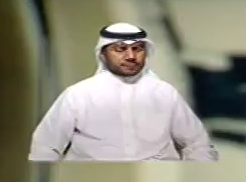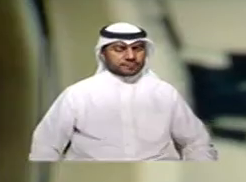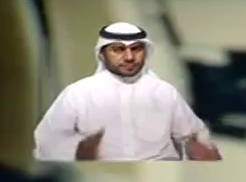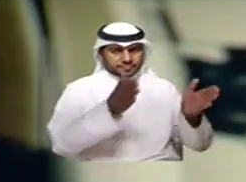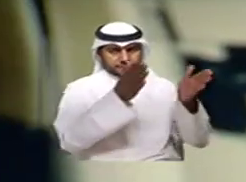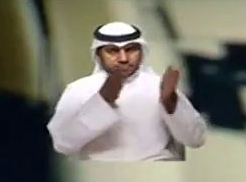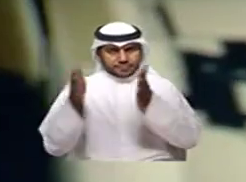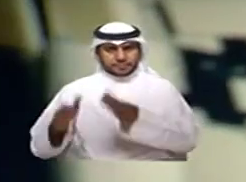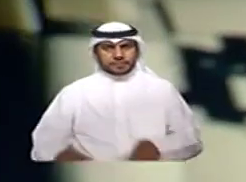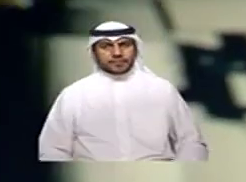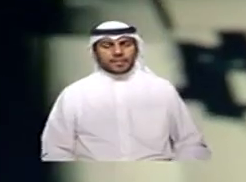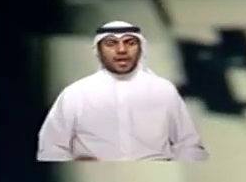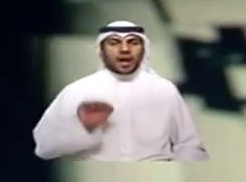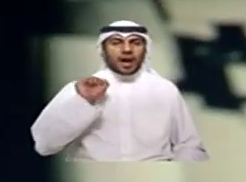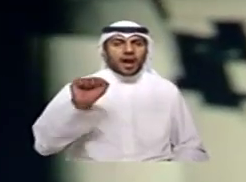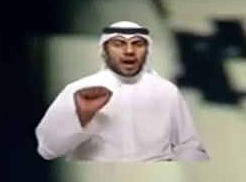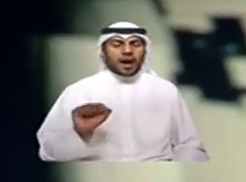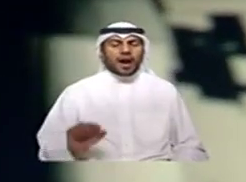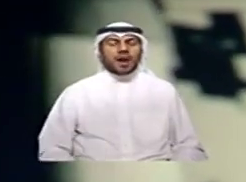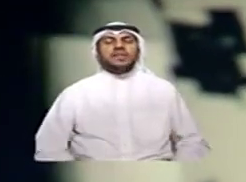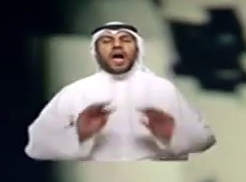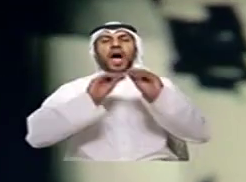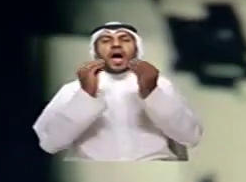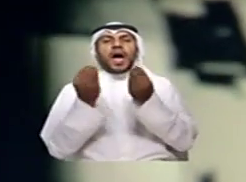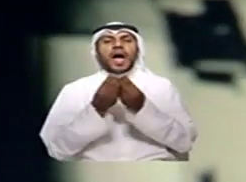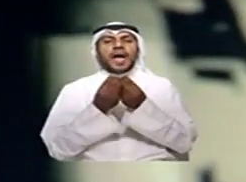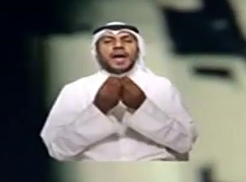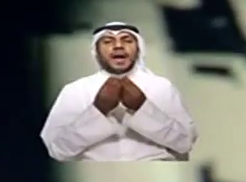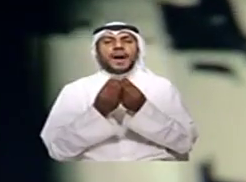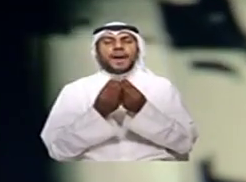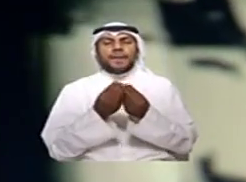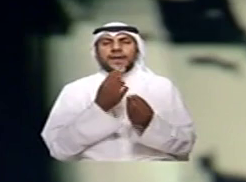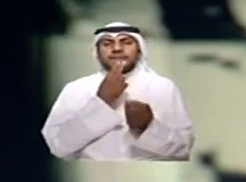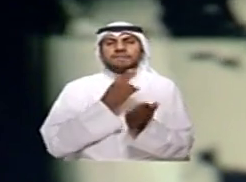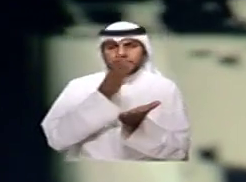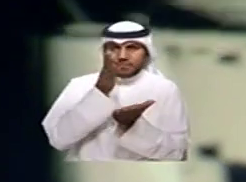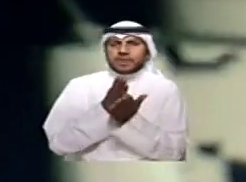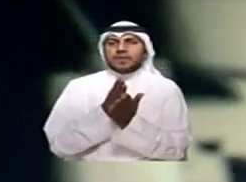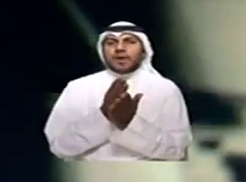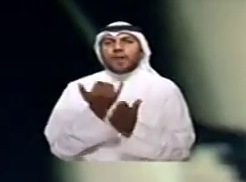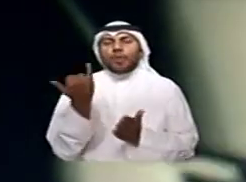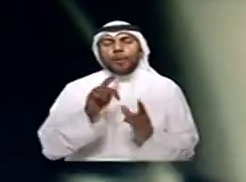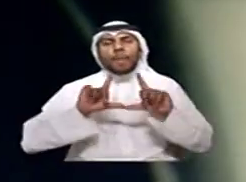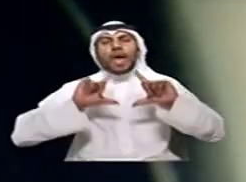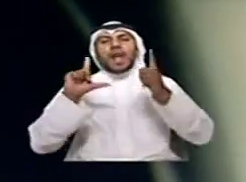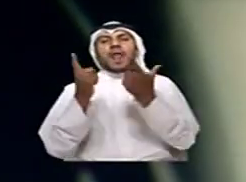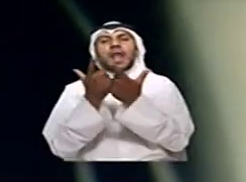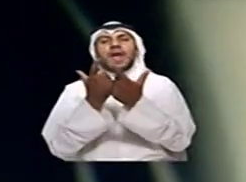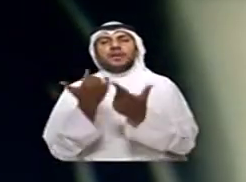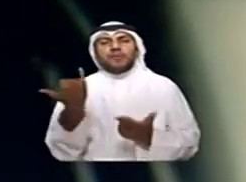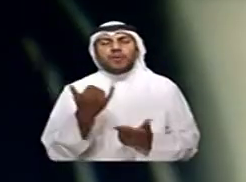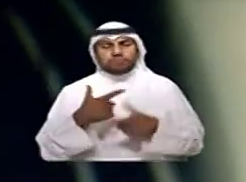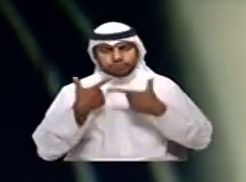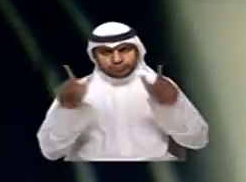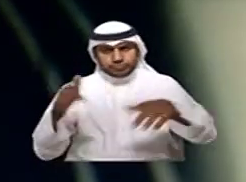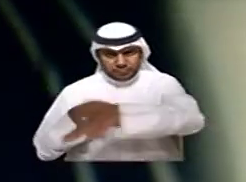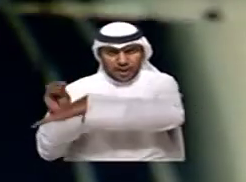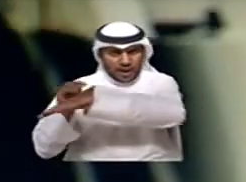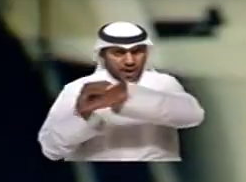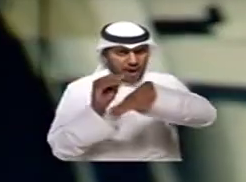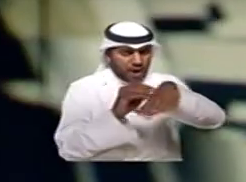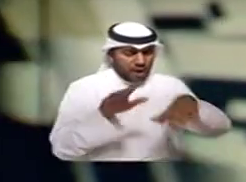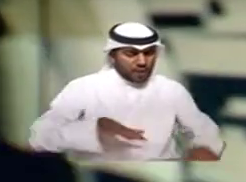أعلنت الهيئة العامة لمكافحة الفساد نزاهة اليوم عن تشكيل اللجنة العليا لقيادة وتنسيق